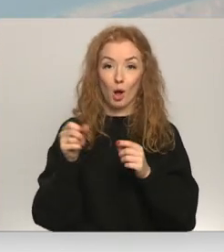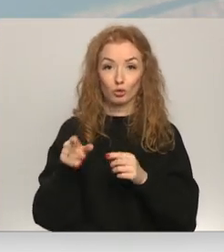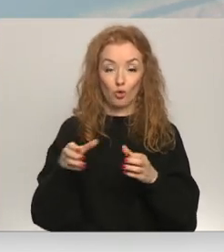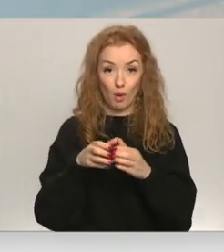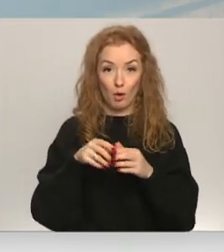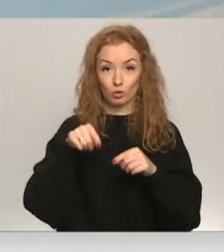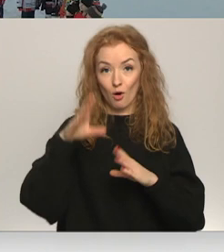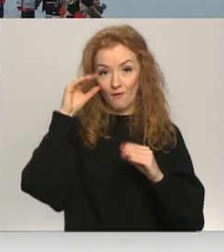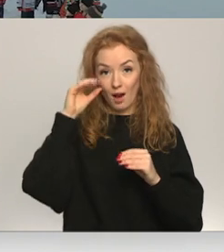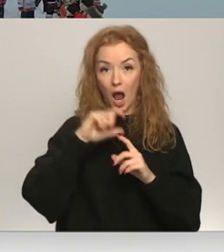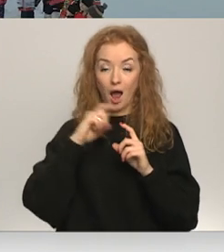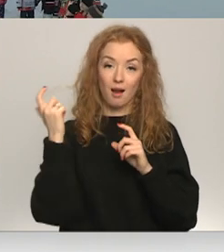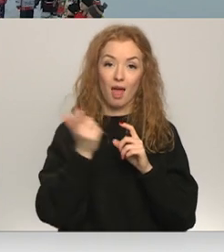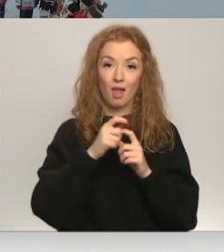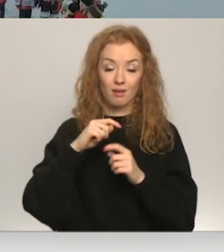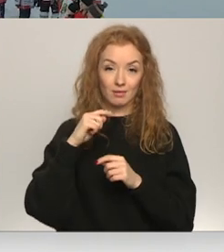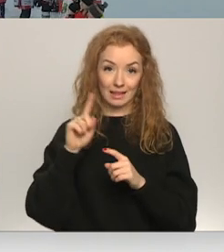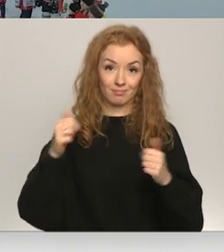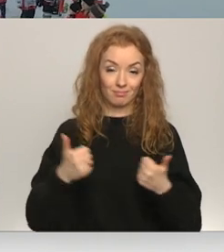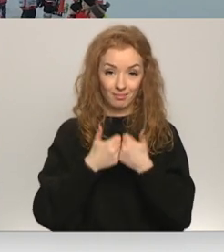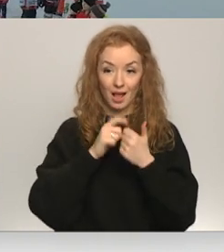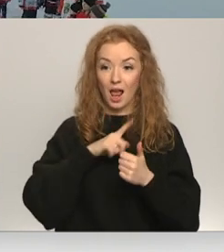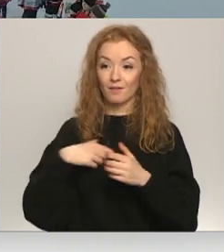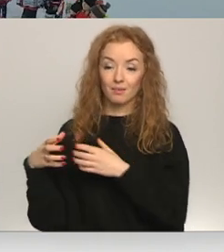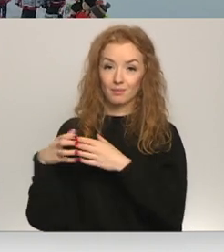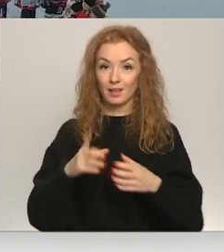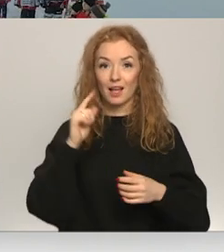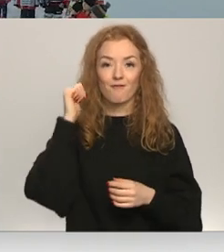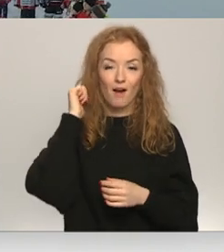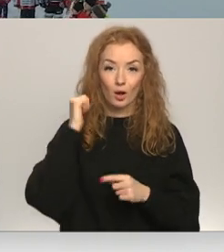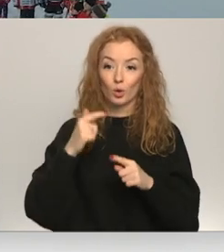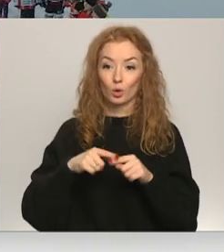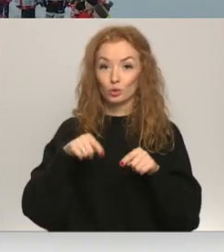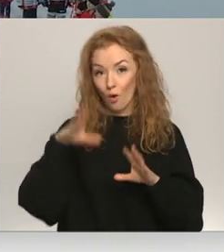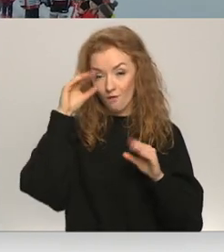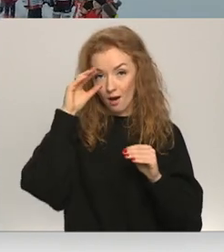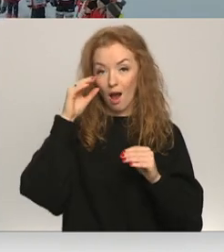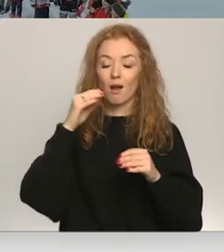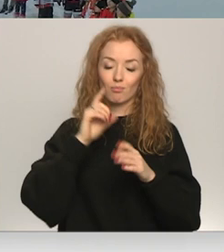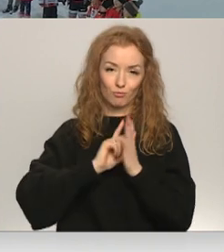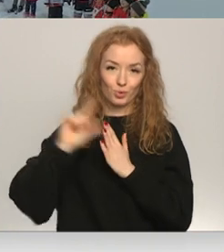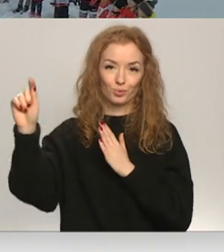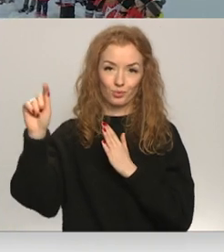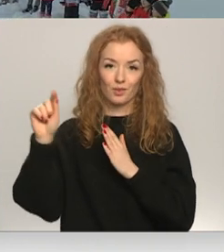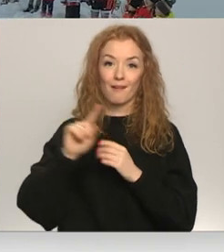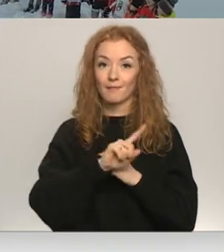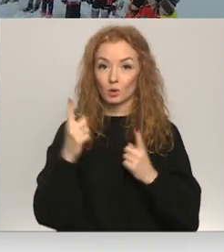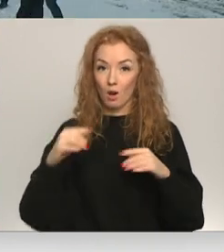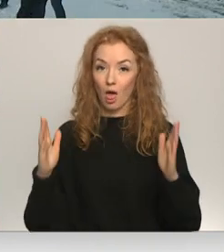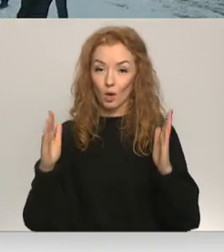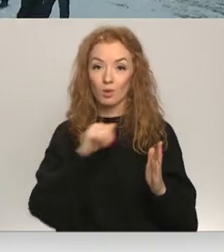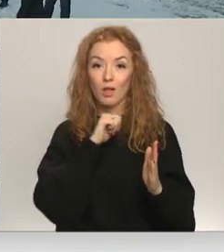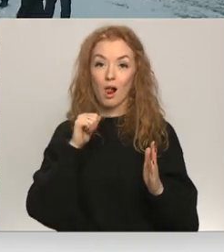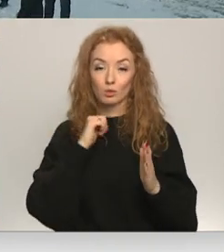kas šovakar arēnā Rīgā aizvada spēli, Latvijā ieradās tikai vakar un jau šovakar aizceļos prom. Visu atrašanās laiku